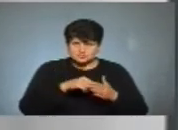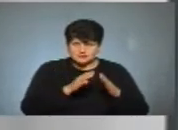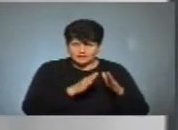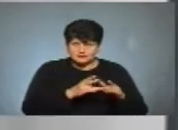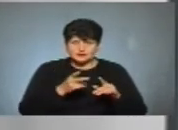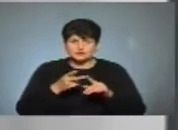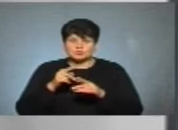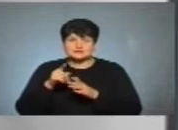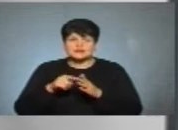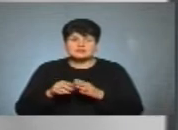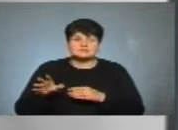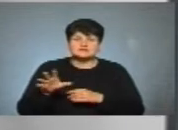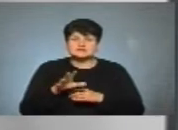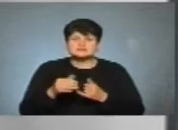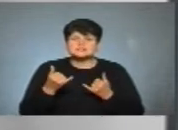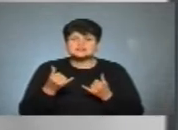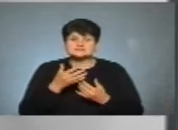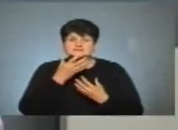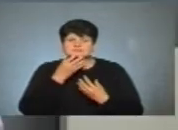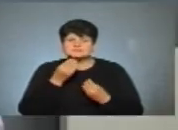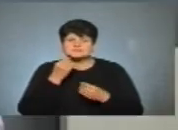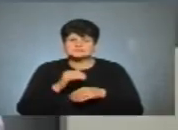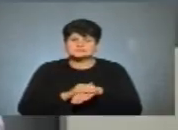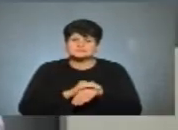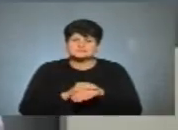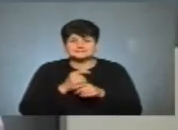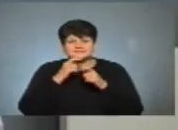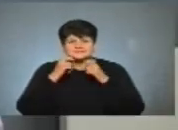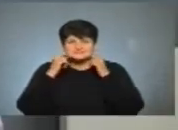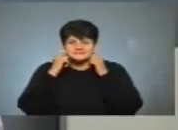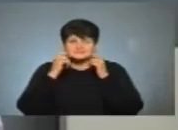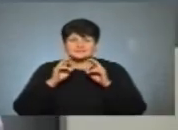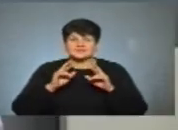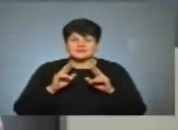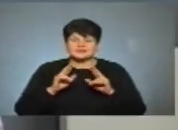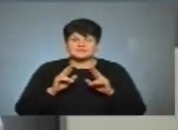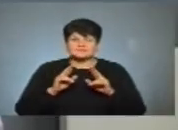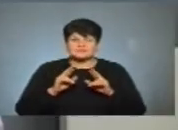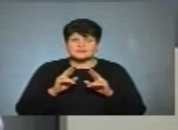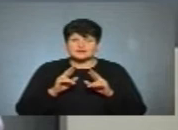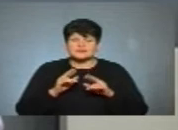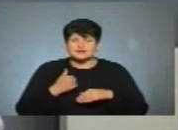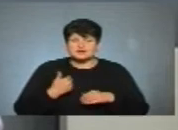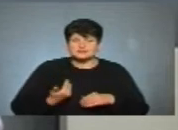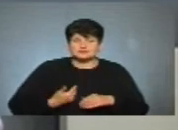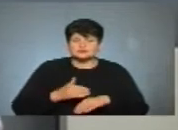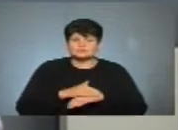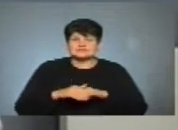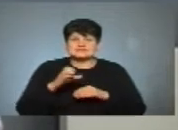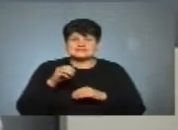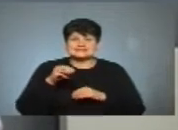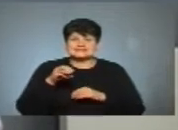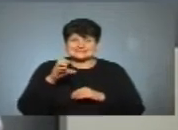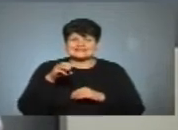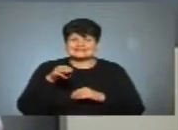Друге питання. Вони зараз всі такі пухші, стила і милитері. Я живу на вулиці Станниху, і 17. Ми вже